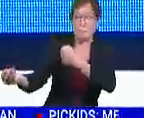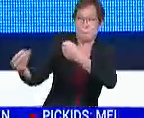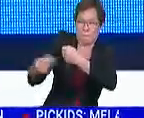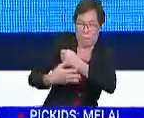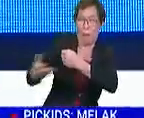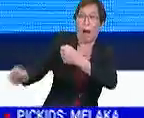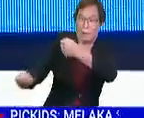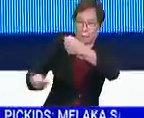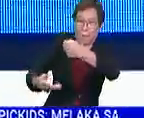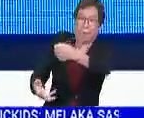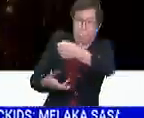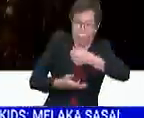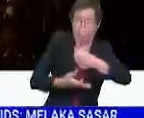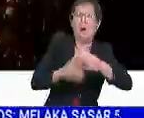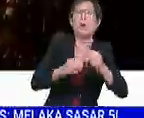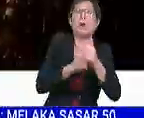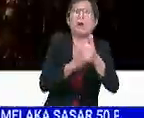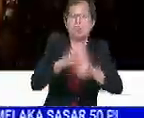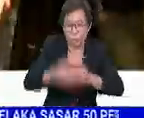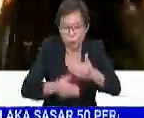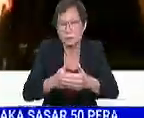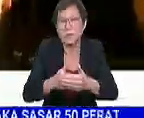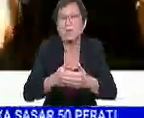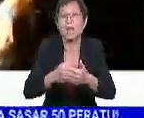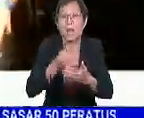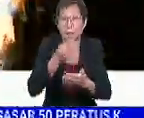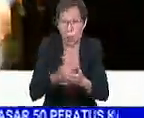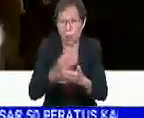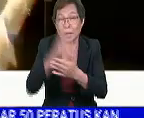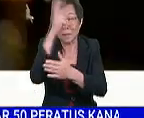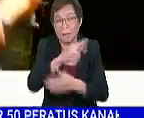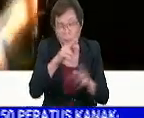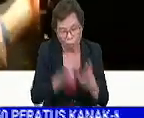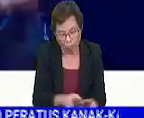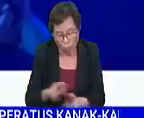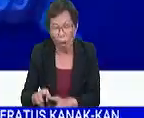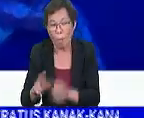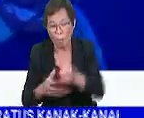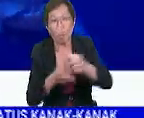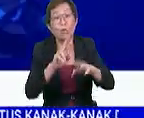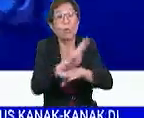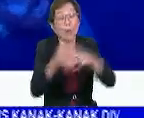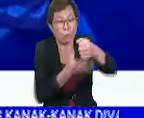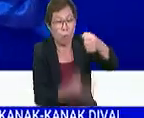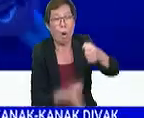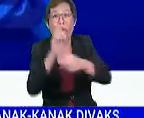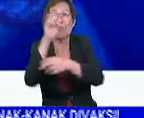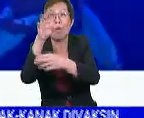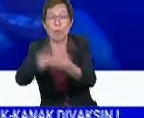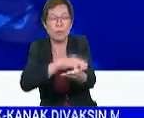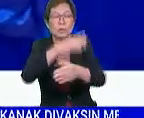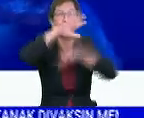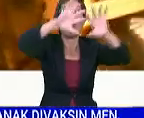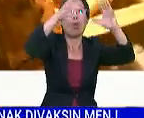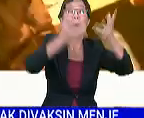mengikut prosedur kewangan kerajaan katanya antara acara yang dirancang menggunakan peruntukan terbabit tahun ini ialah festival Muzik dunia